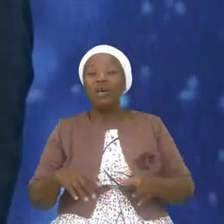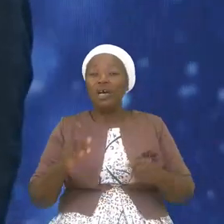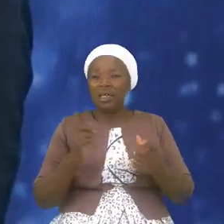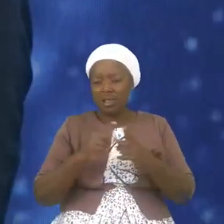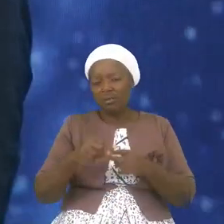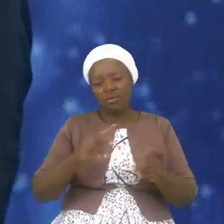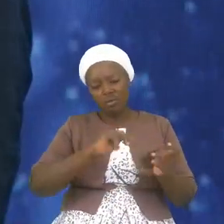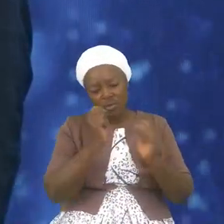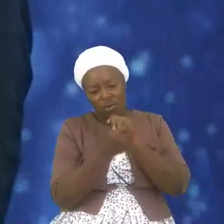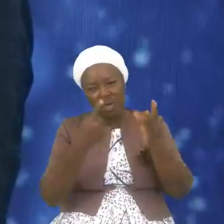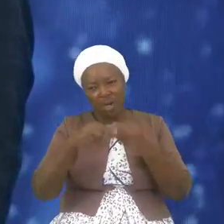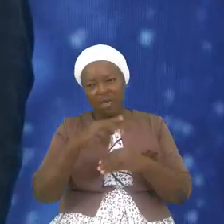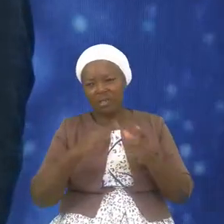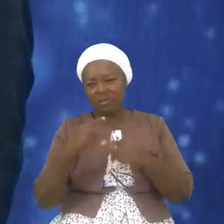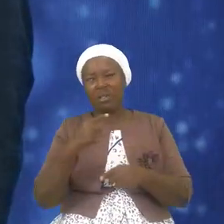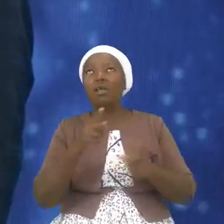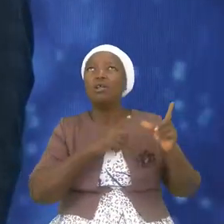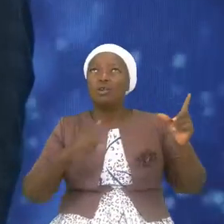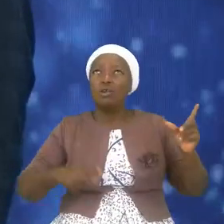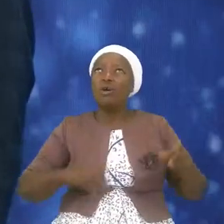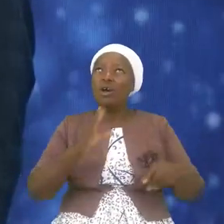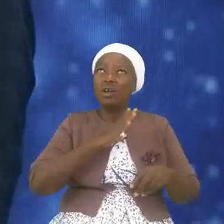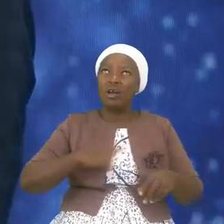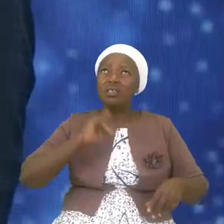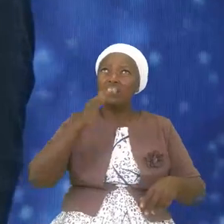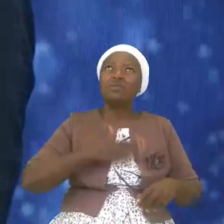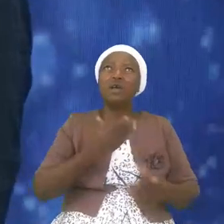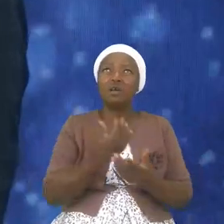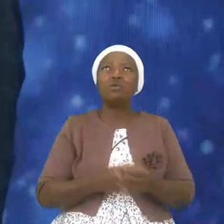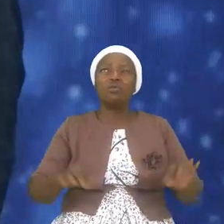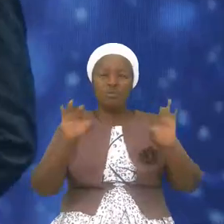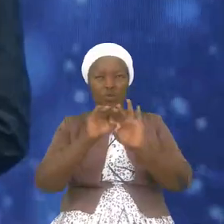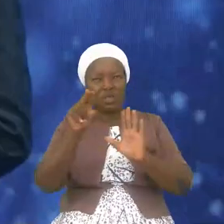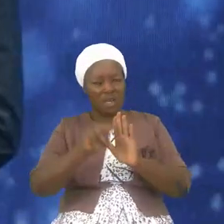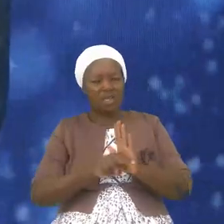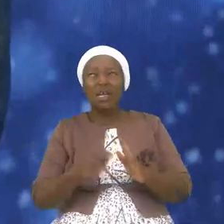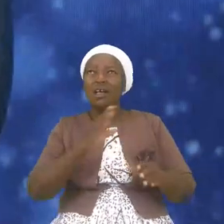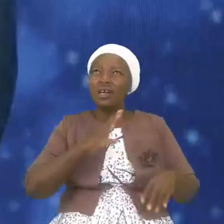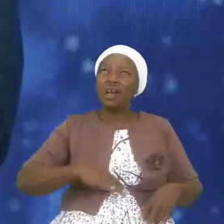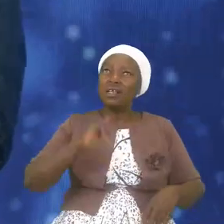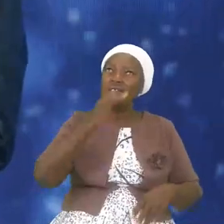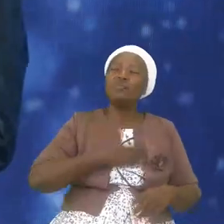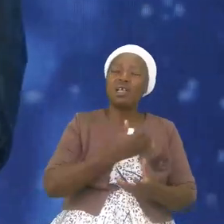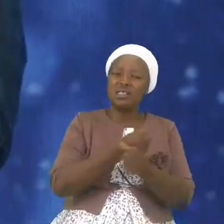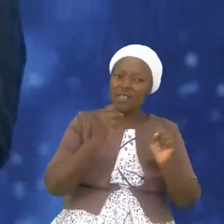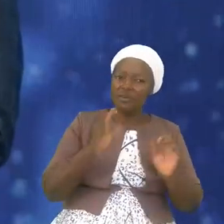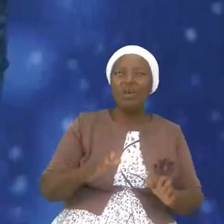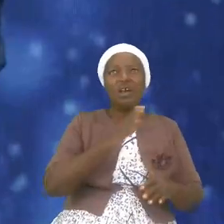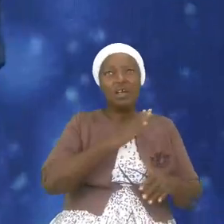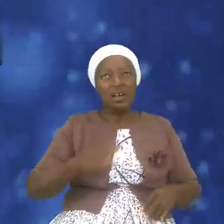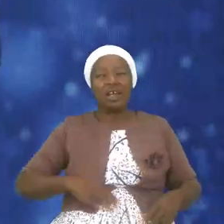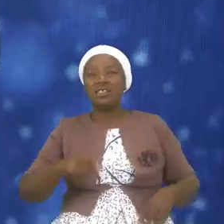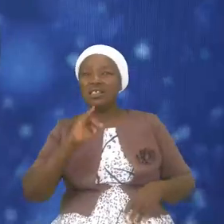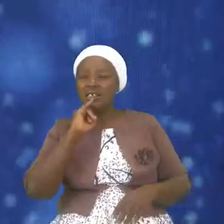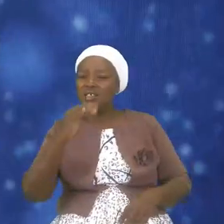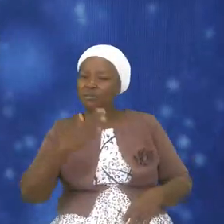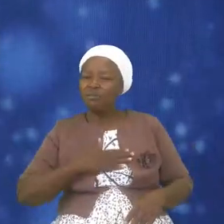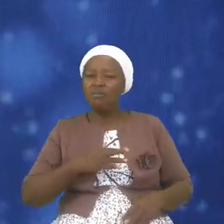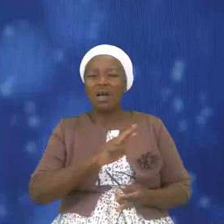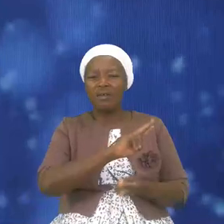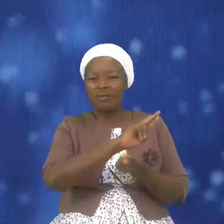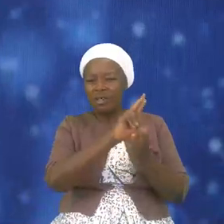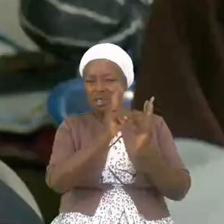pour dire, Seigneur, Christ est ma dignité. Christ est mon sauveur. Christ est